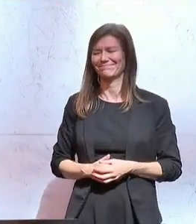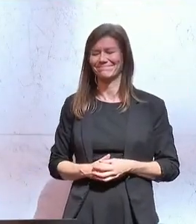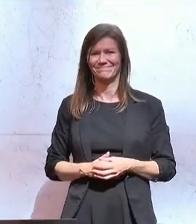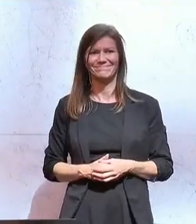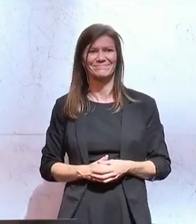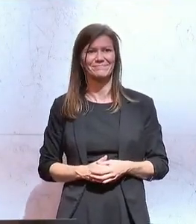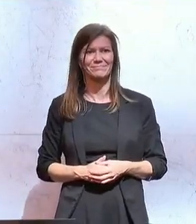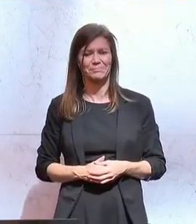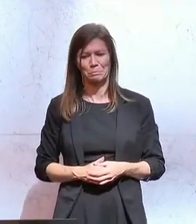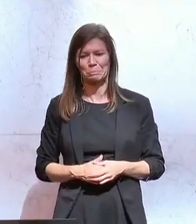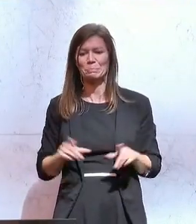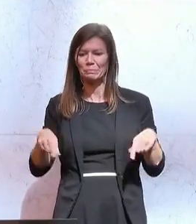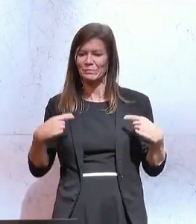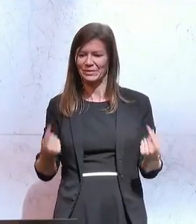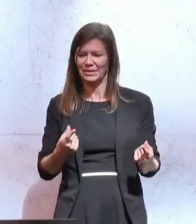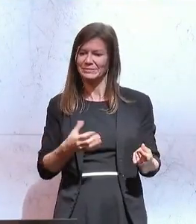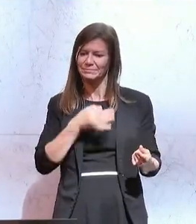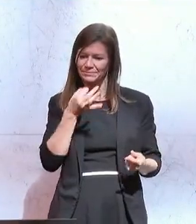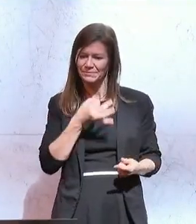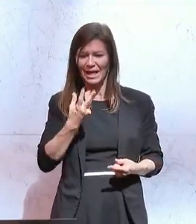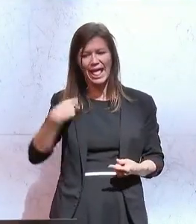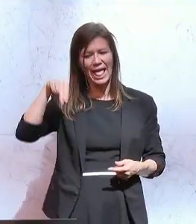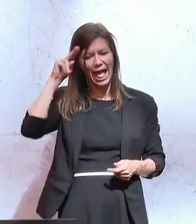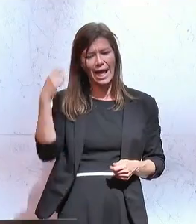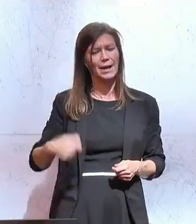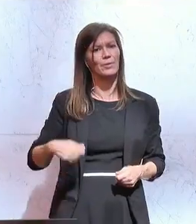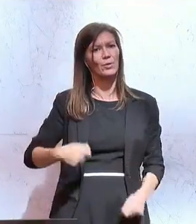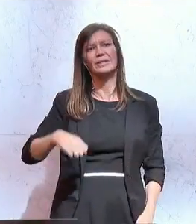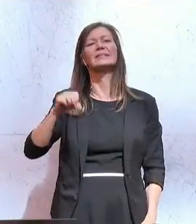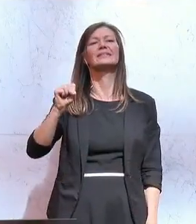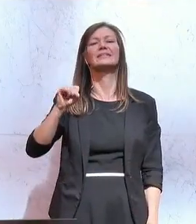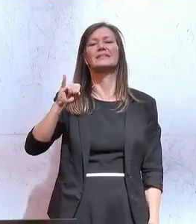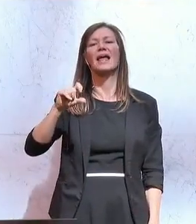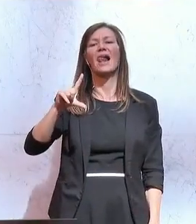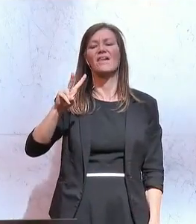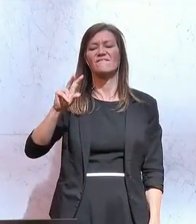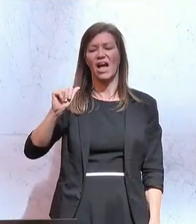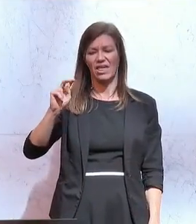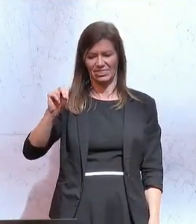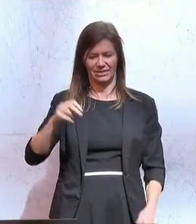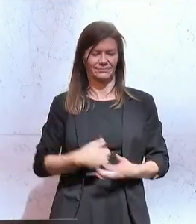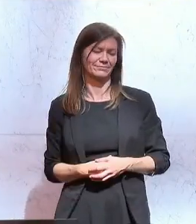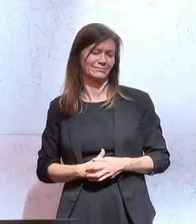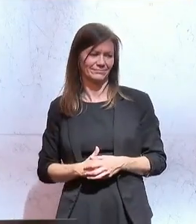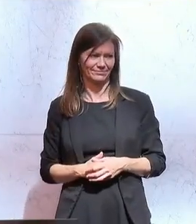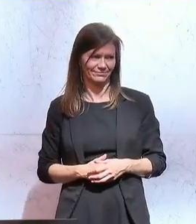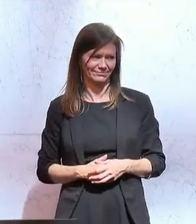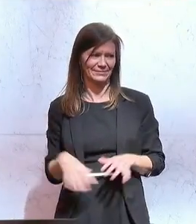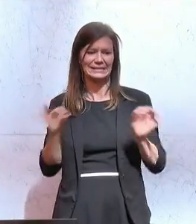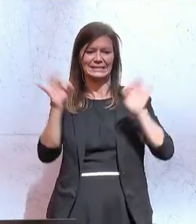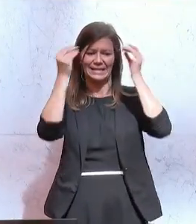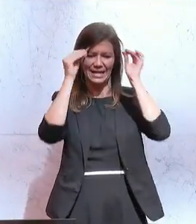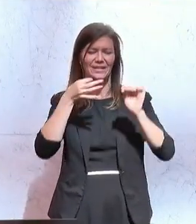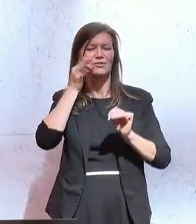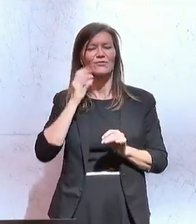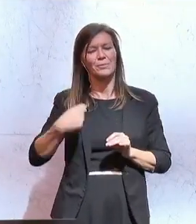Vorletzter Redner in dieser Debatte über die Hochwassersituation ist Rudolf Silvan. Er ist Gewerkschafter und kommt aus dem Bereich südlich von